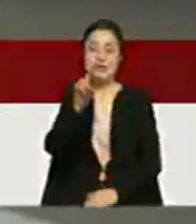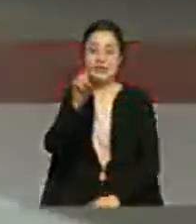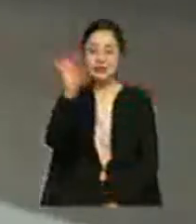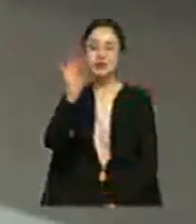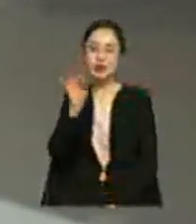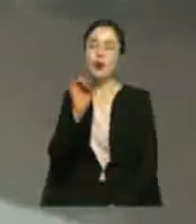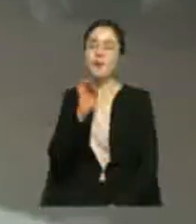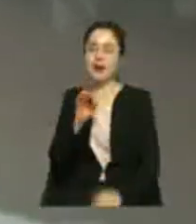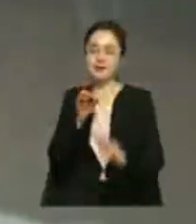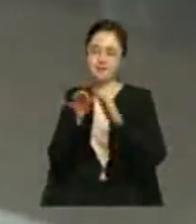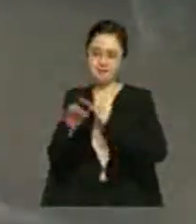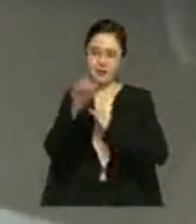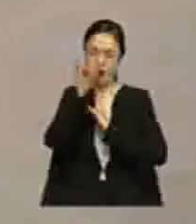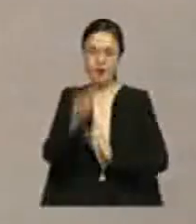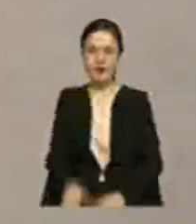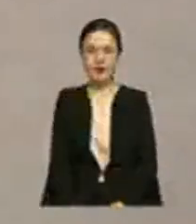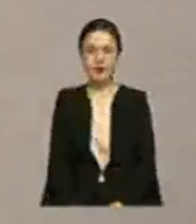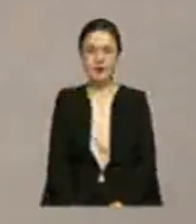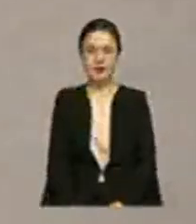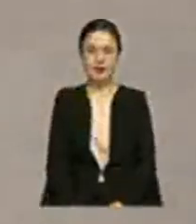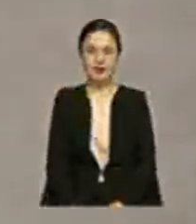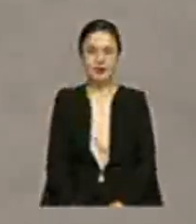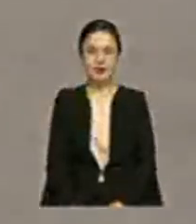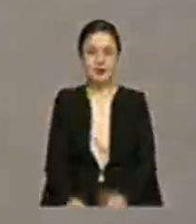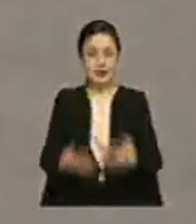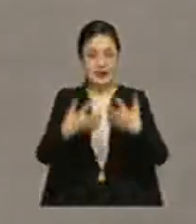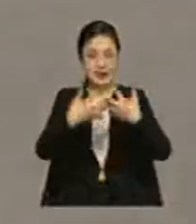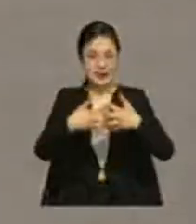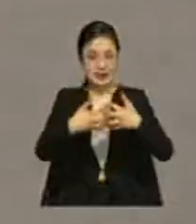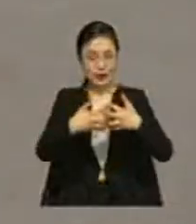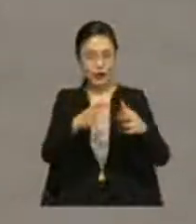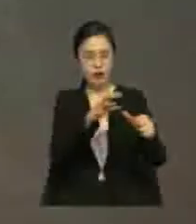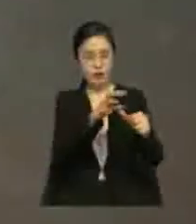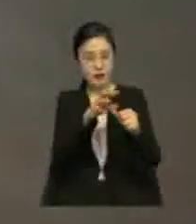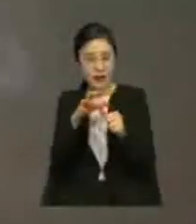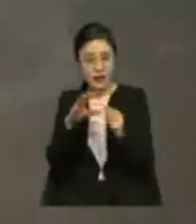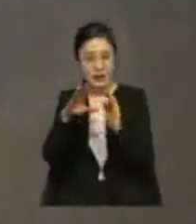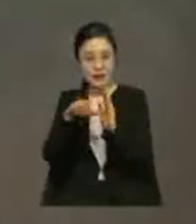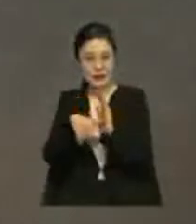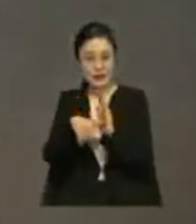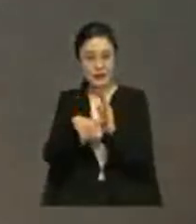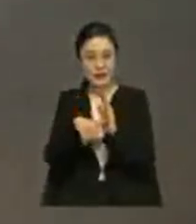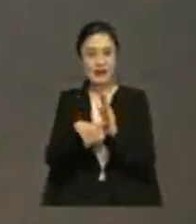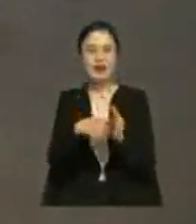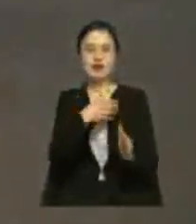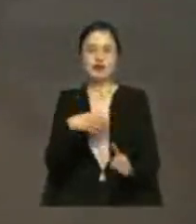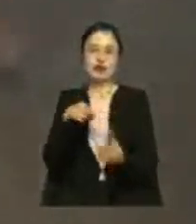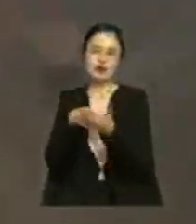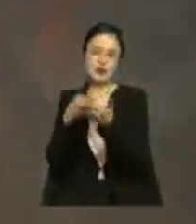통해 할 수 있고 소형 빗물 이용시설 지원금은 구청을 통해 신청하면 됩니다.